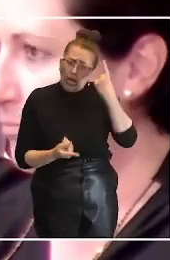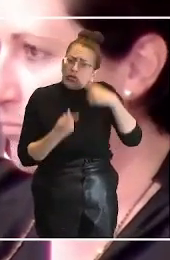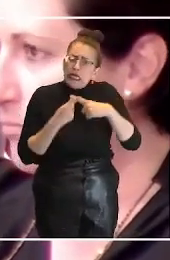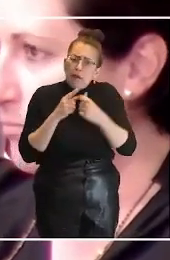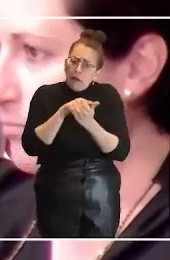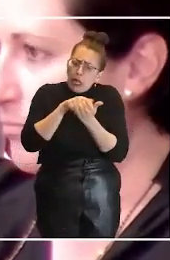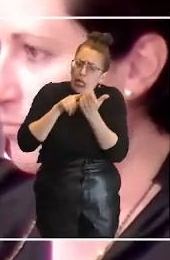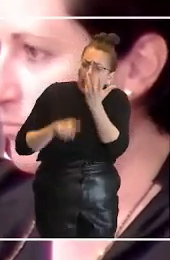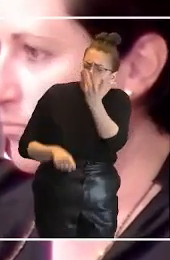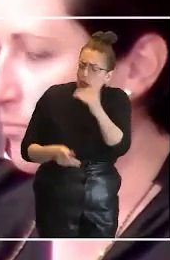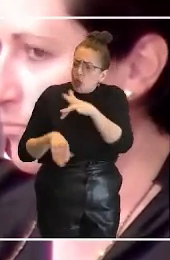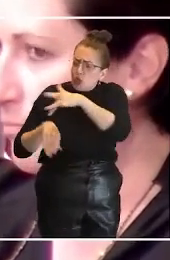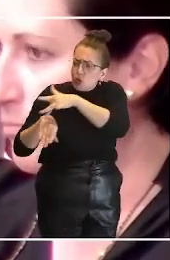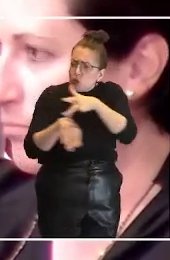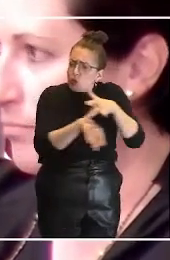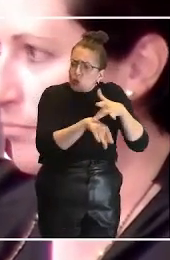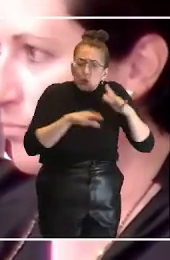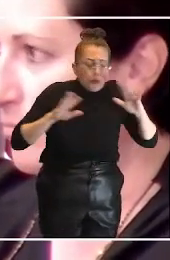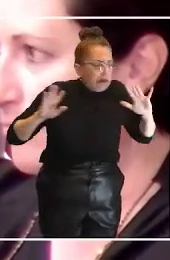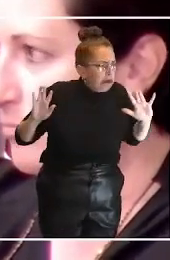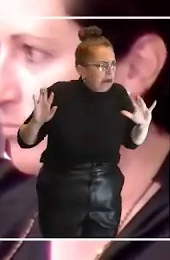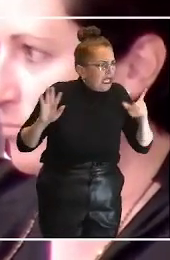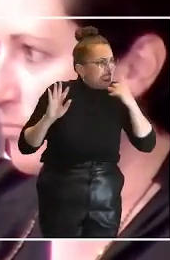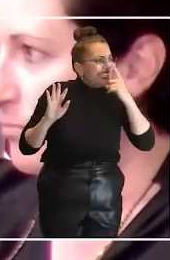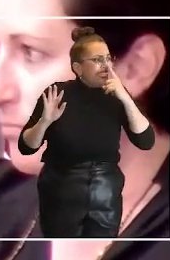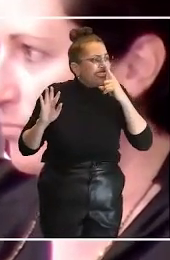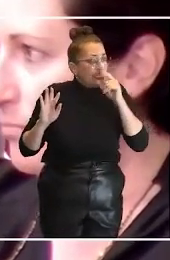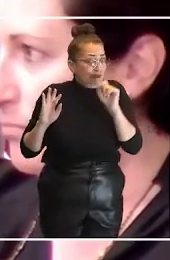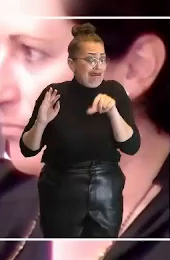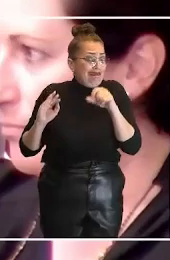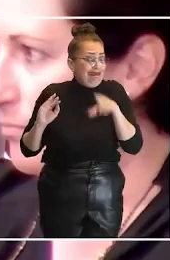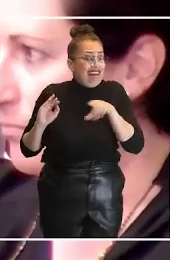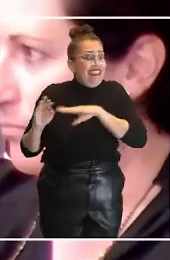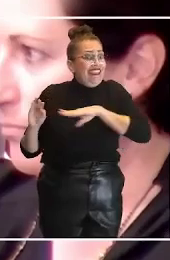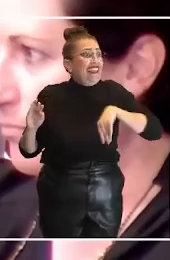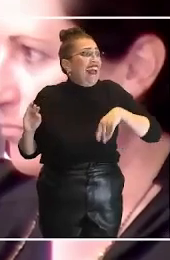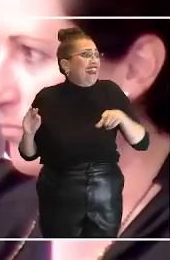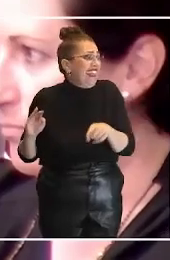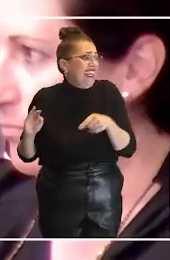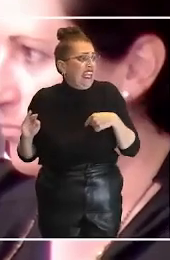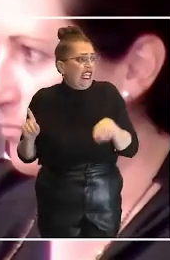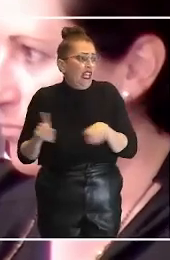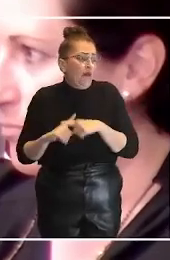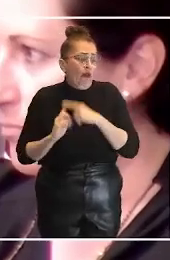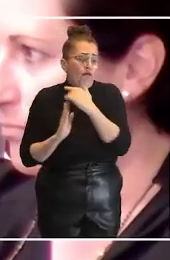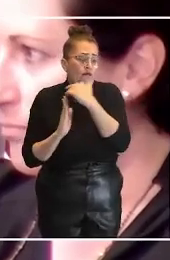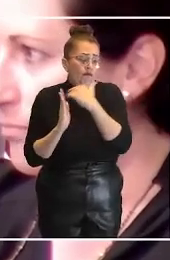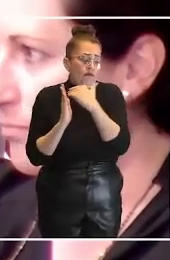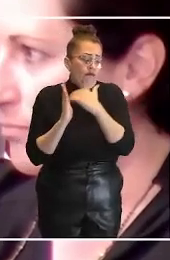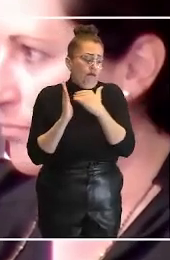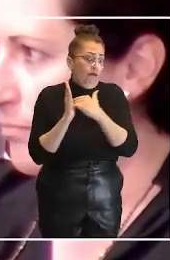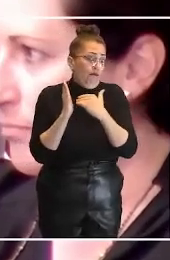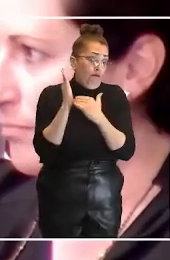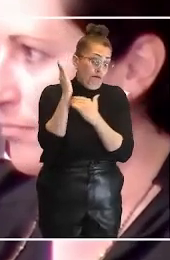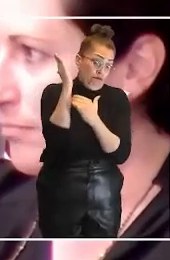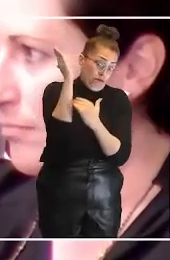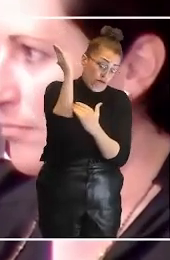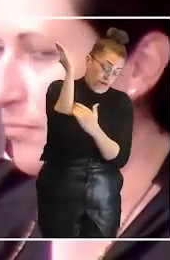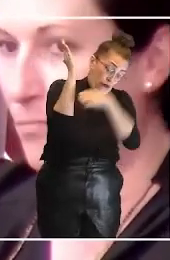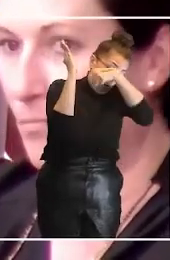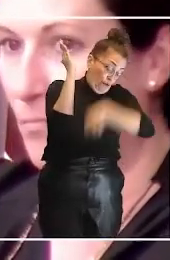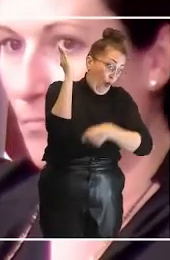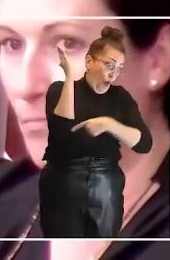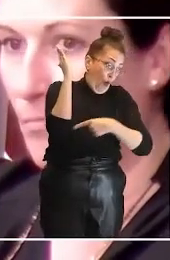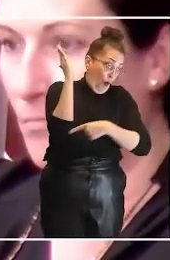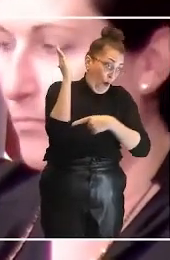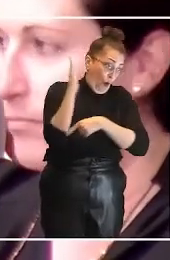Visiblement, celui-ci figurait comme la dernière roue du carrosse ou la voiture balai de vos préoccupations. En témoigne le contenu